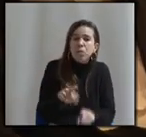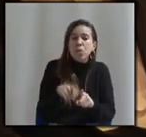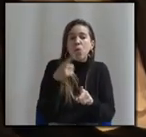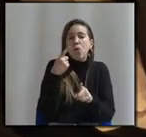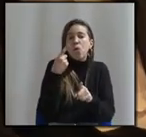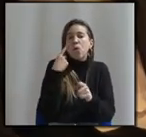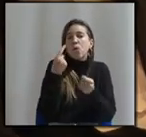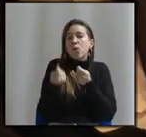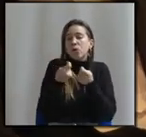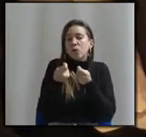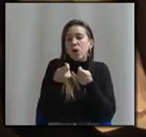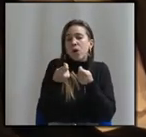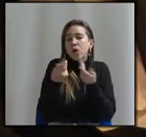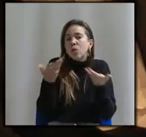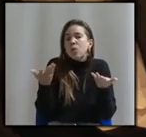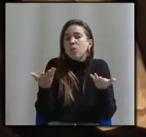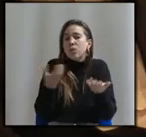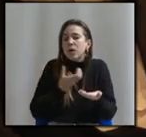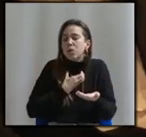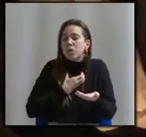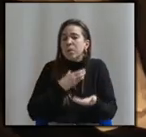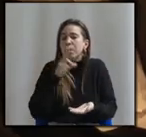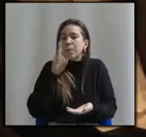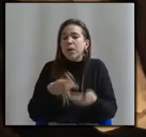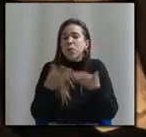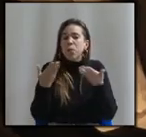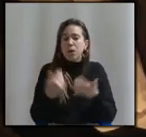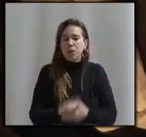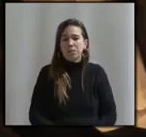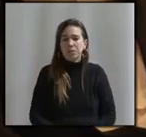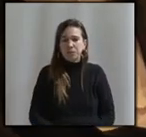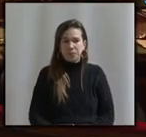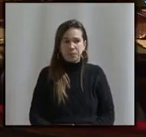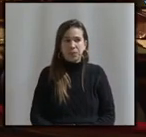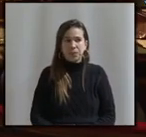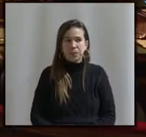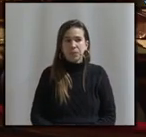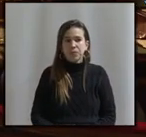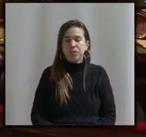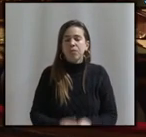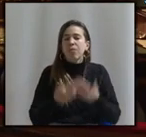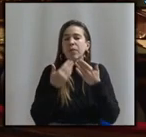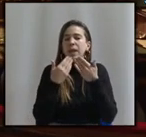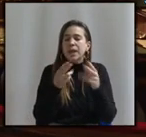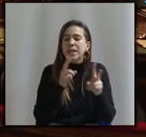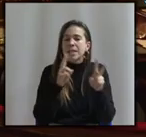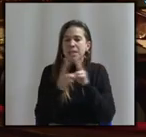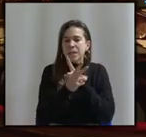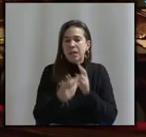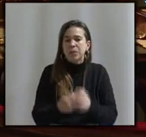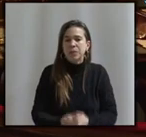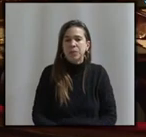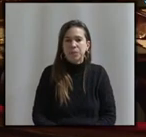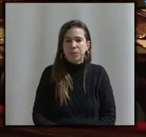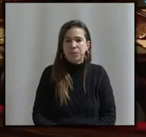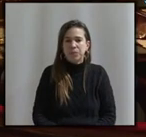que s'aporten des de l'Ajuntament de Vic en aquest nou pla. Gràcies. Doncs li contesta la regidora Coma. Endavant.